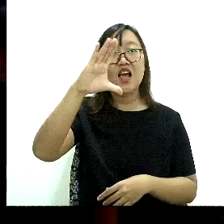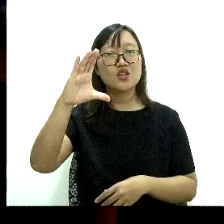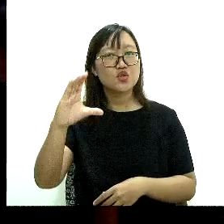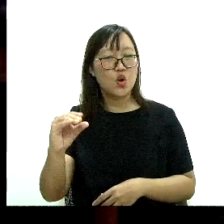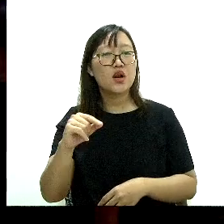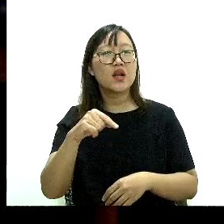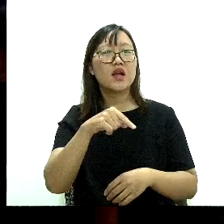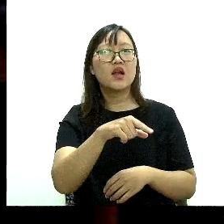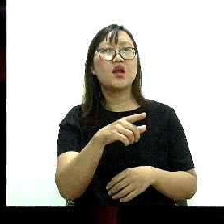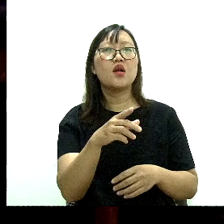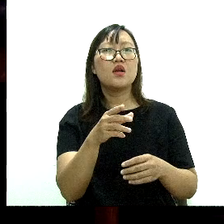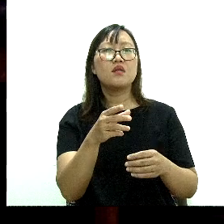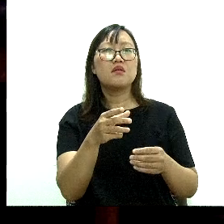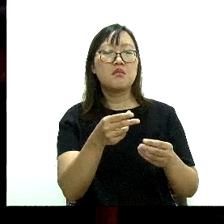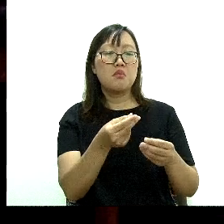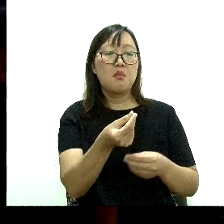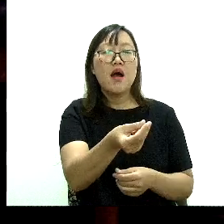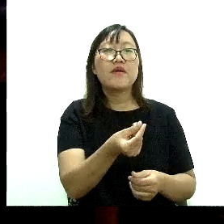kontrak legalistis.